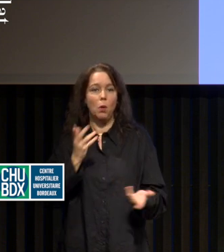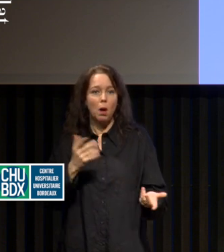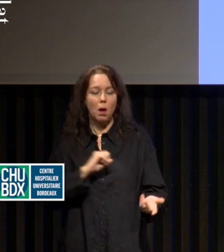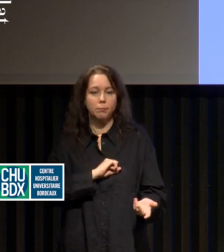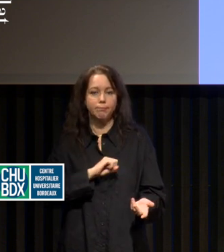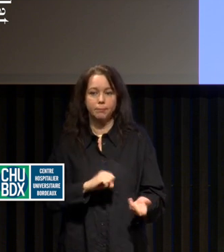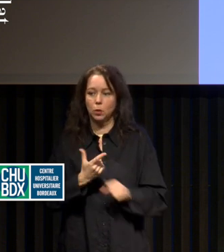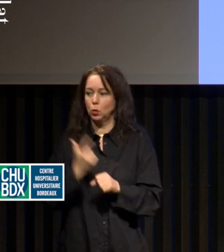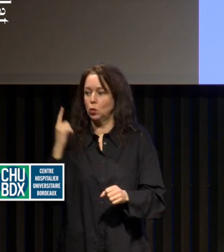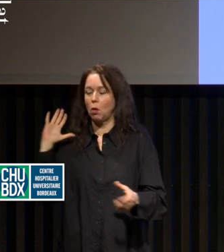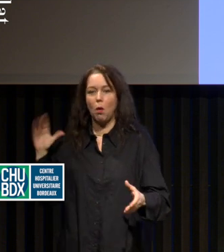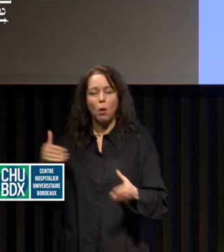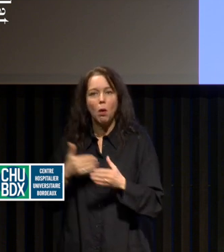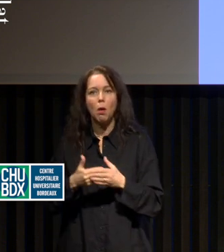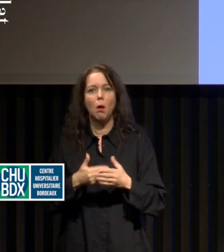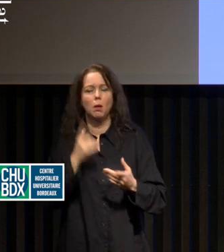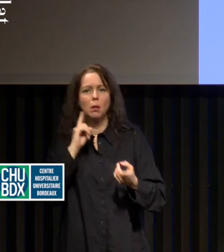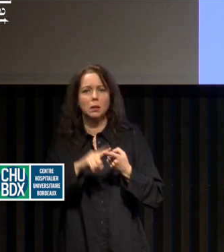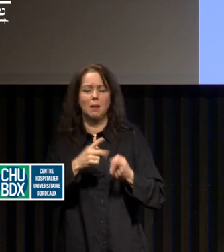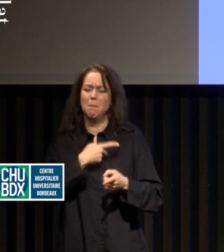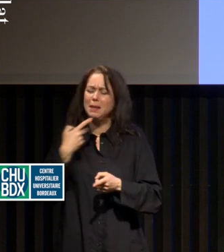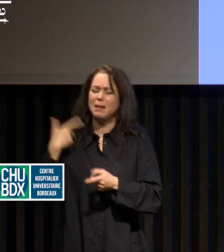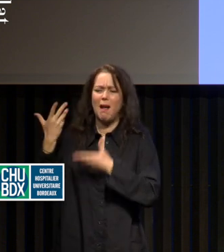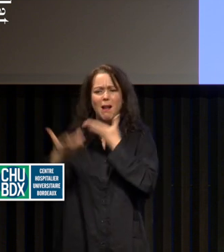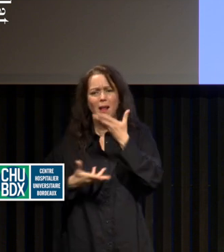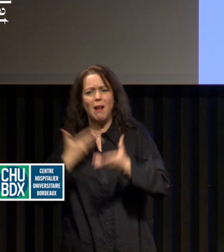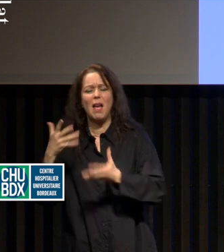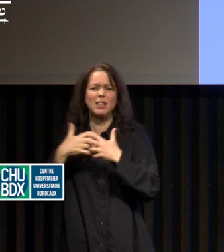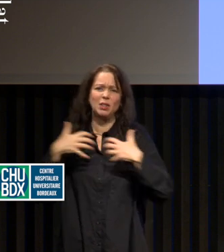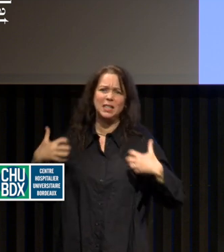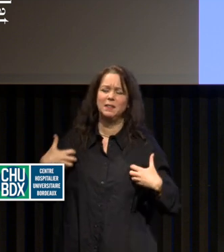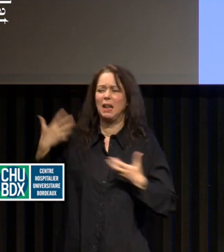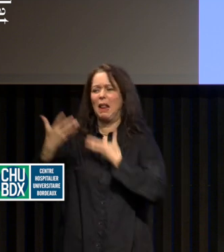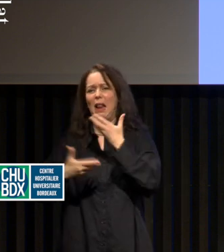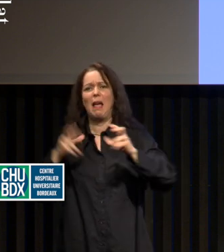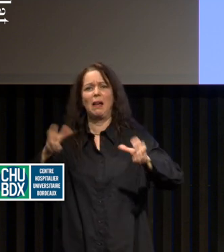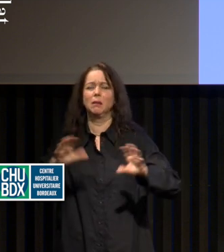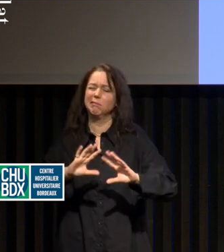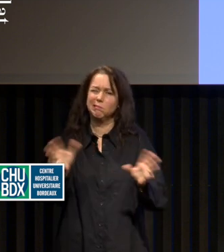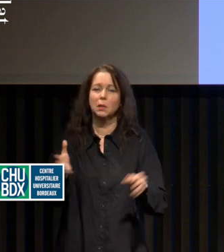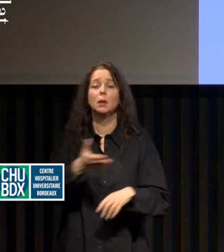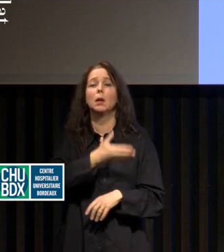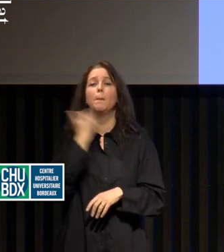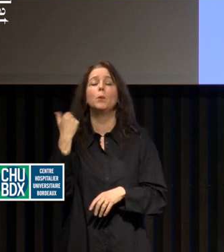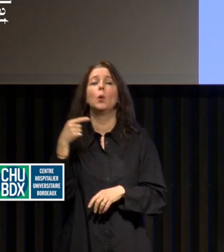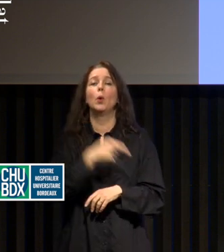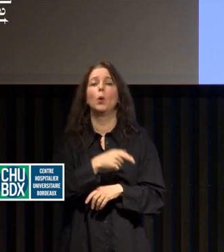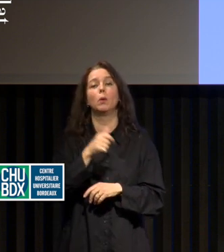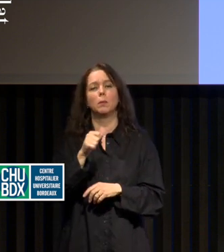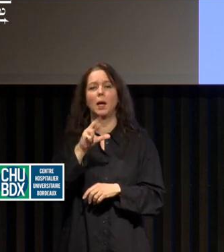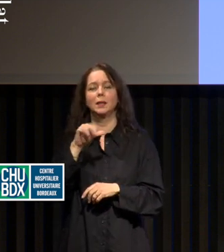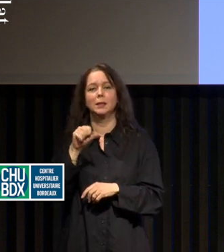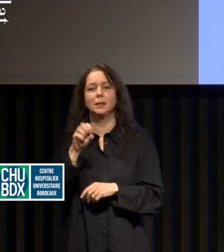tous les discours de scientifiques et de médecins là, qu'on fait passer pour des clowns à la télé. Donc, retenez ça, c'est vieux, c'est Aristote, hein, c'est à plus de 2000 ans.